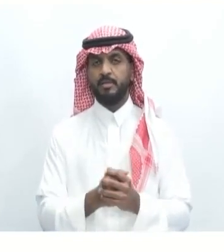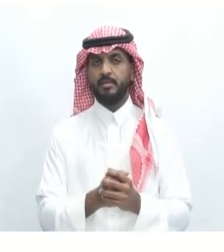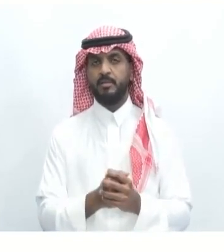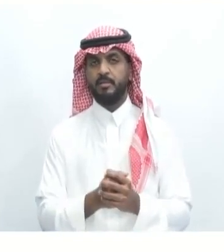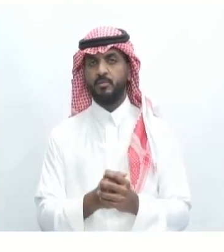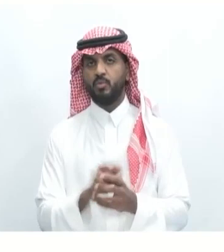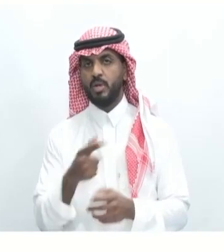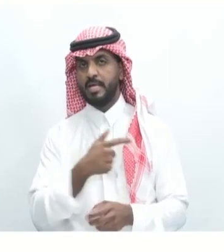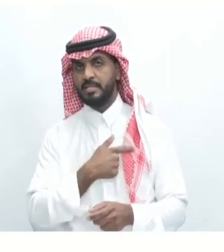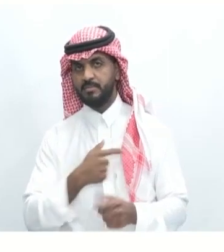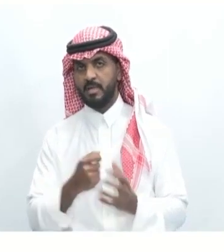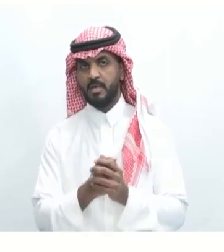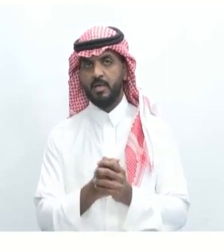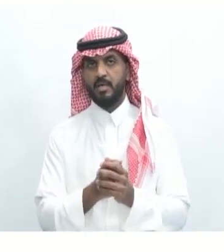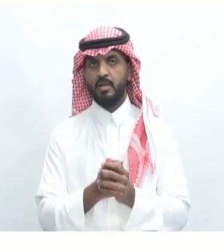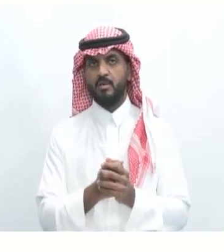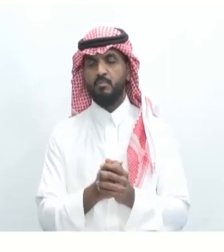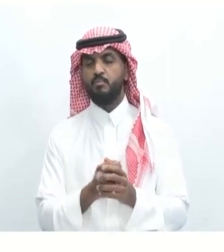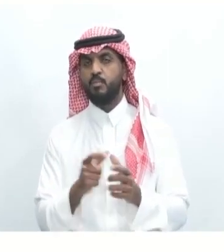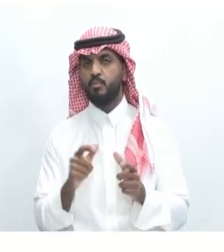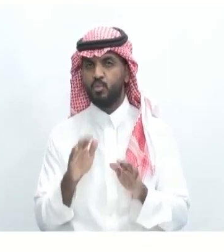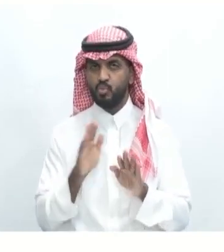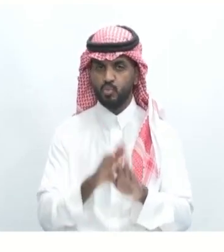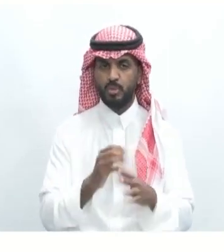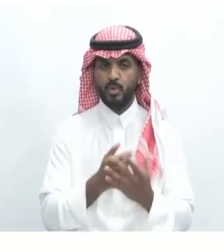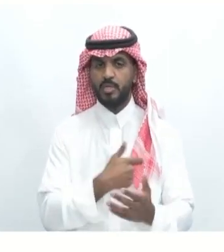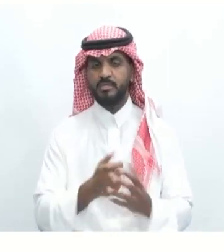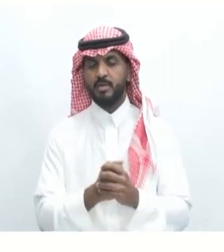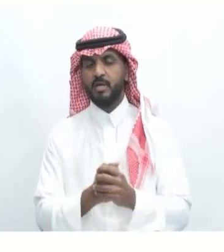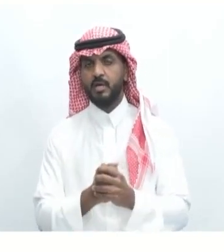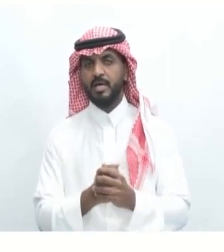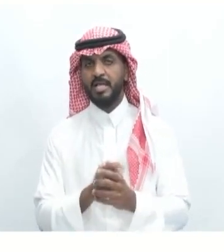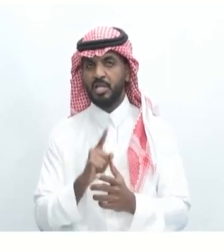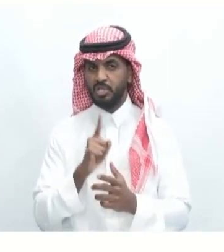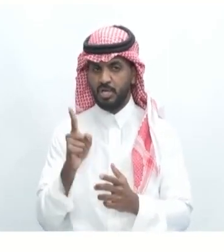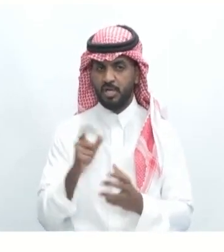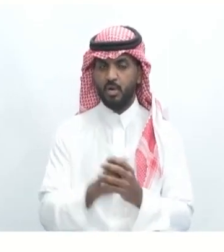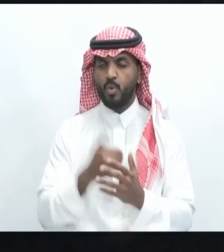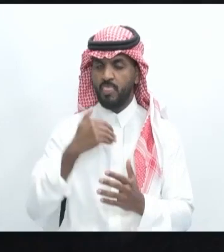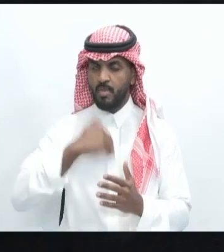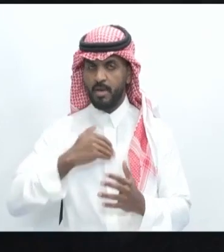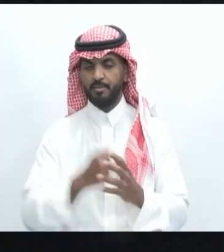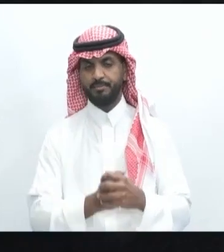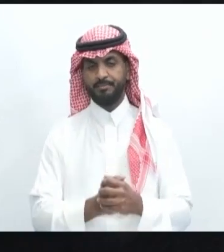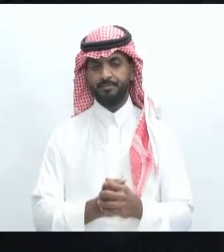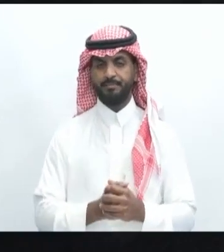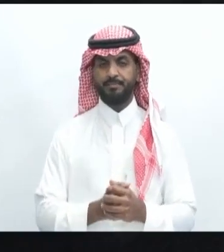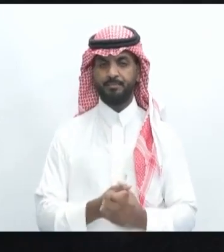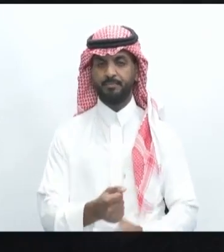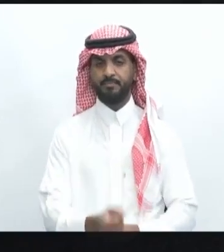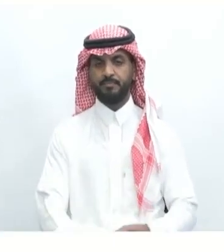الاسماء الموصوله واسماء الاشاره والضمائر اذا نبدا في التعرف عليها